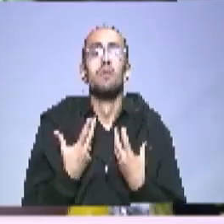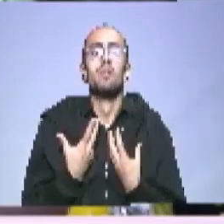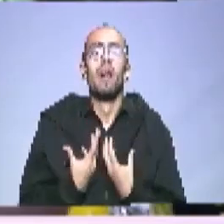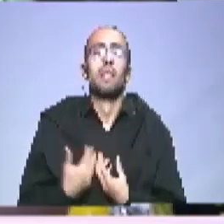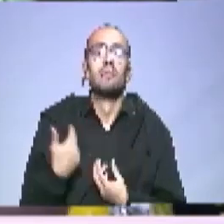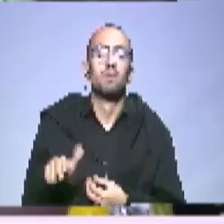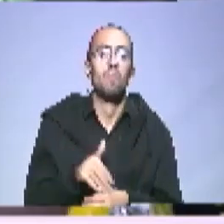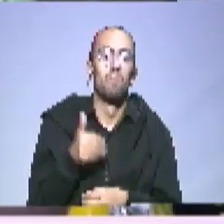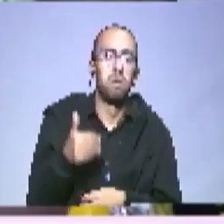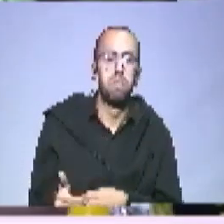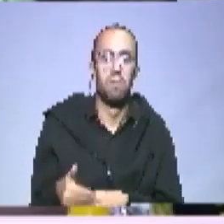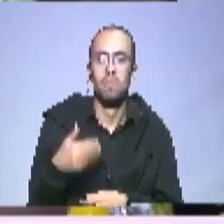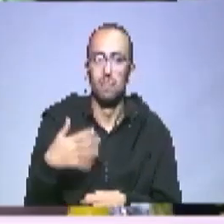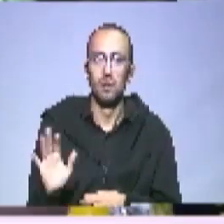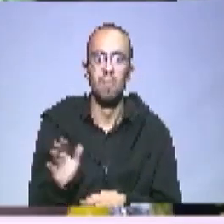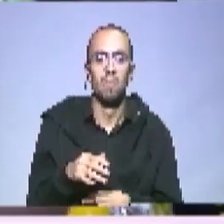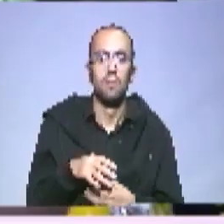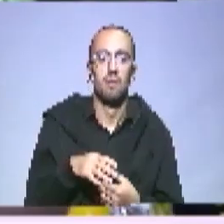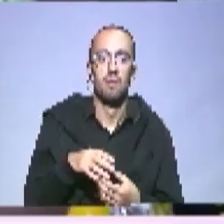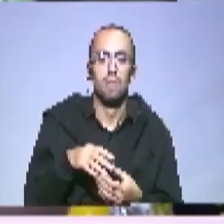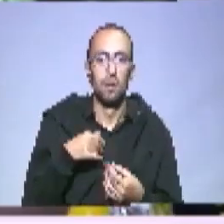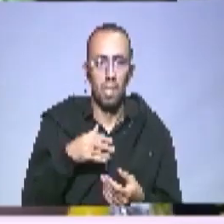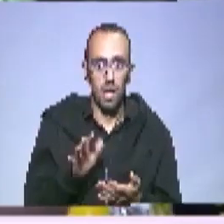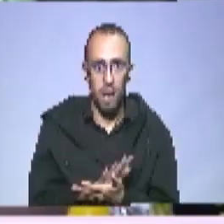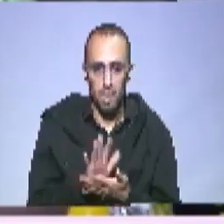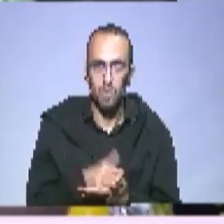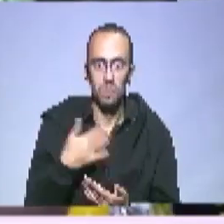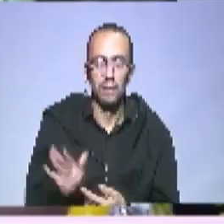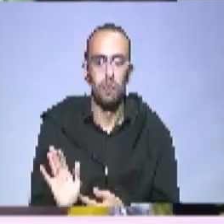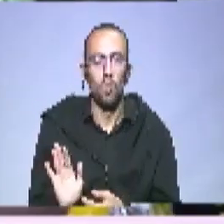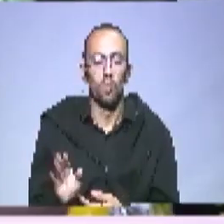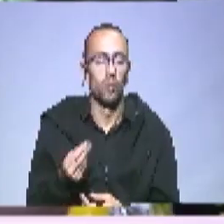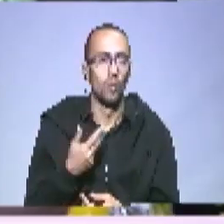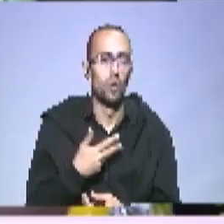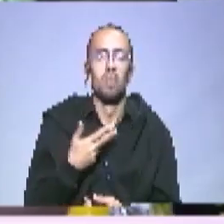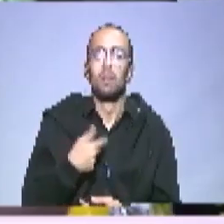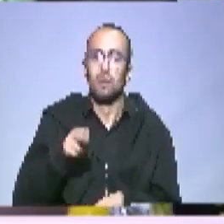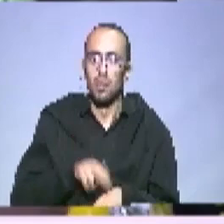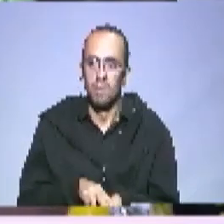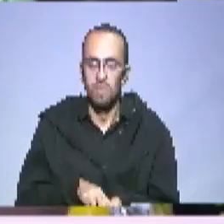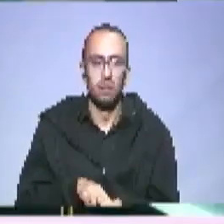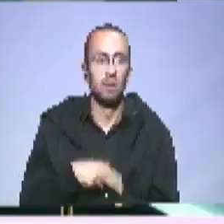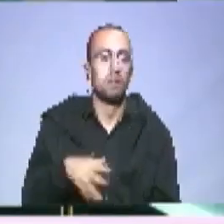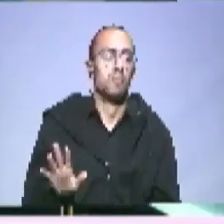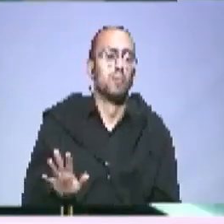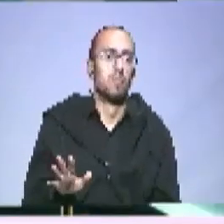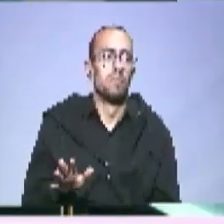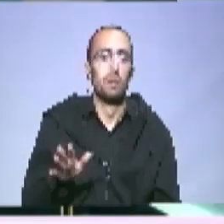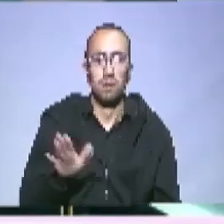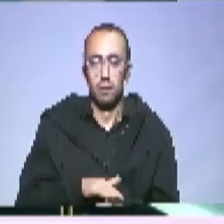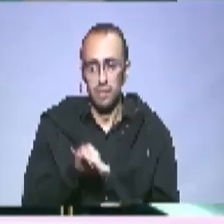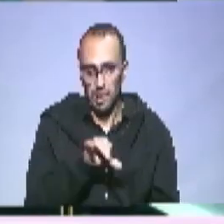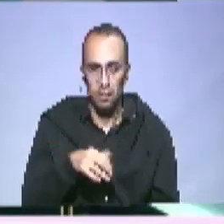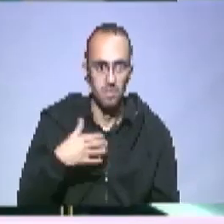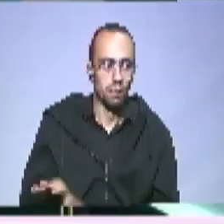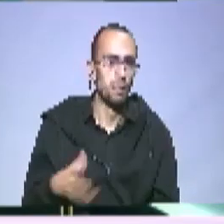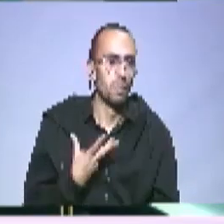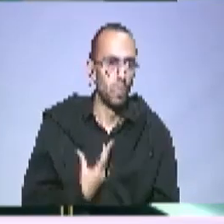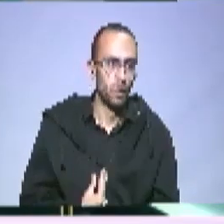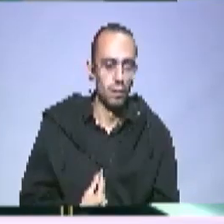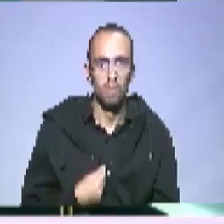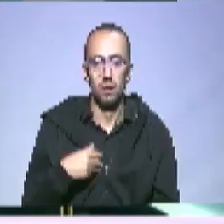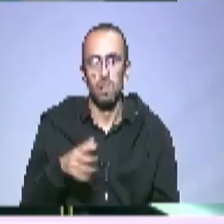كتير. عجينه كسلاتيه يعني، مسميها عجينه كسلاتيه يعني، عجينها وترتاح، ونحط عليها زيت